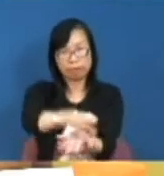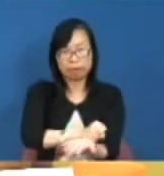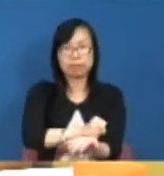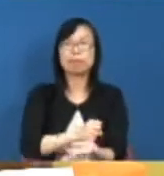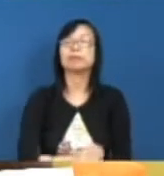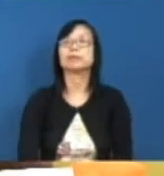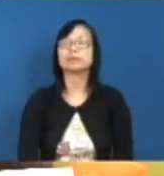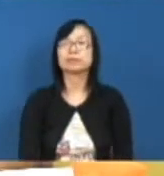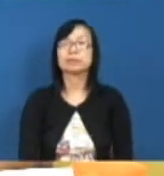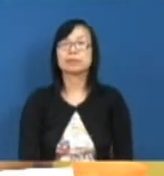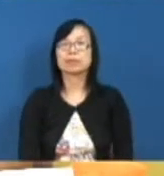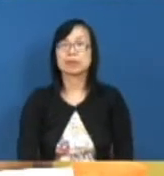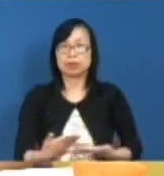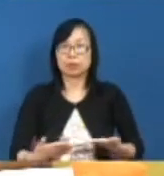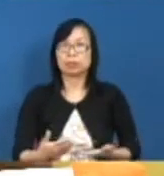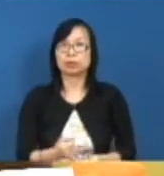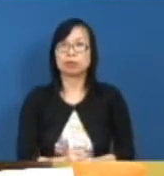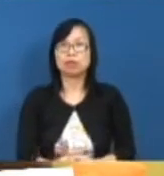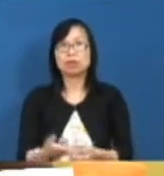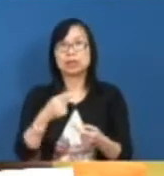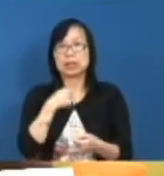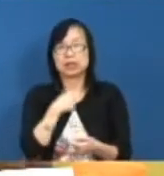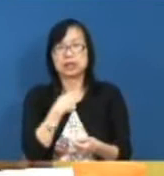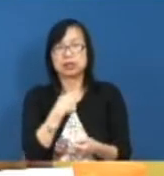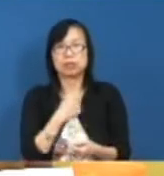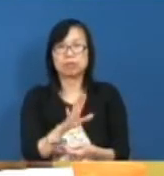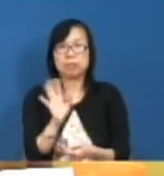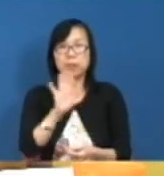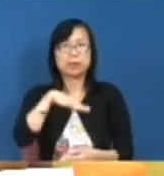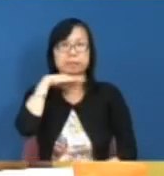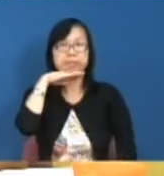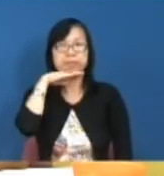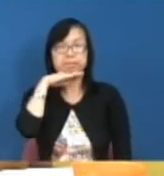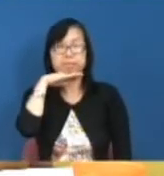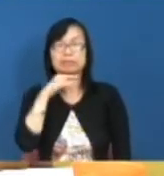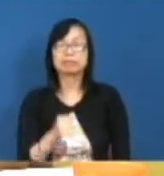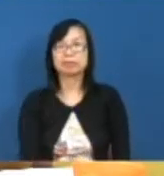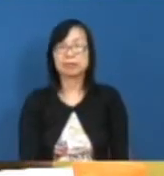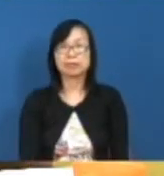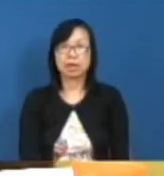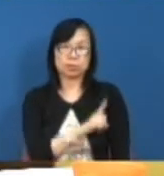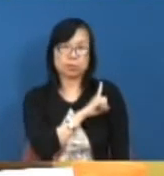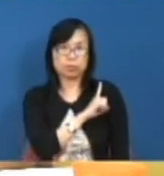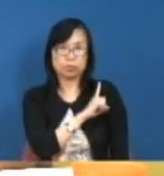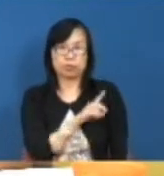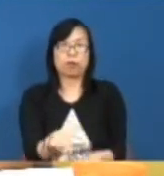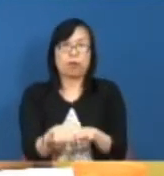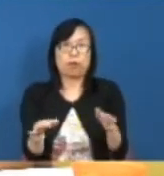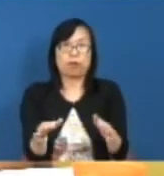係咪啊？咁啊係咁做噶嘛？你又推，你又要又話唔等得，又話要自己開咗檔